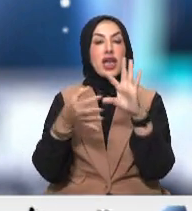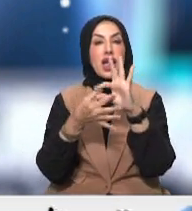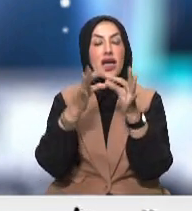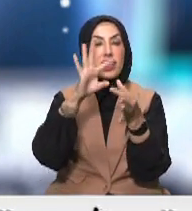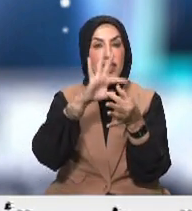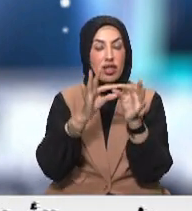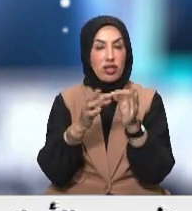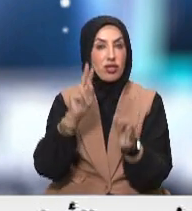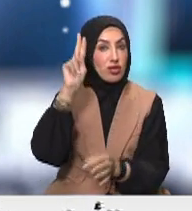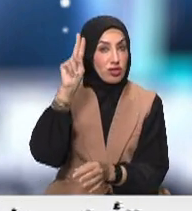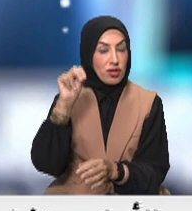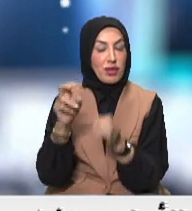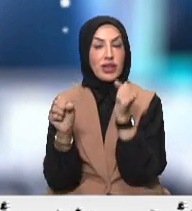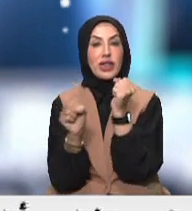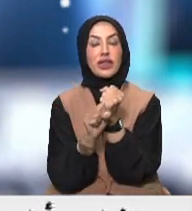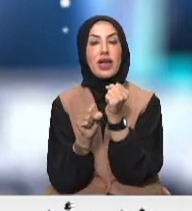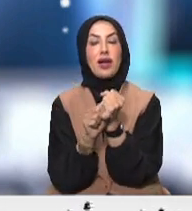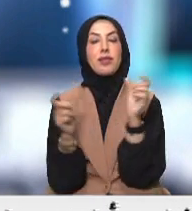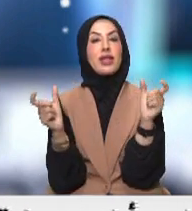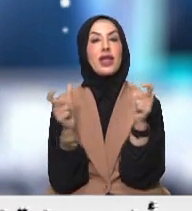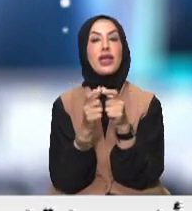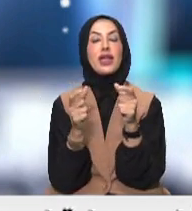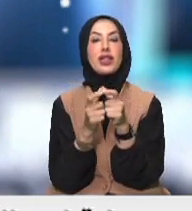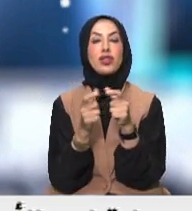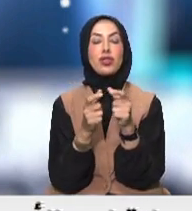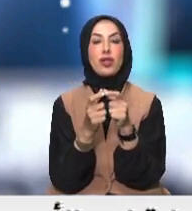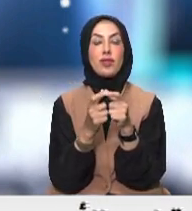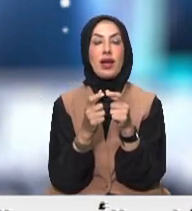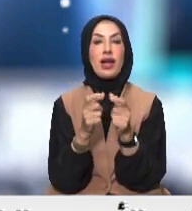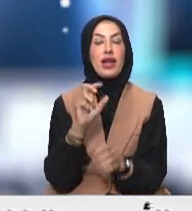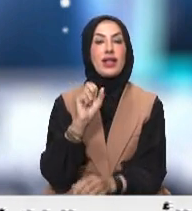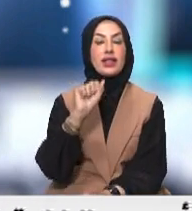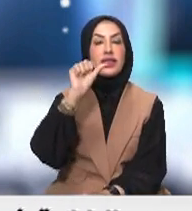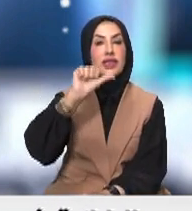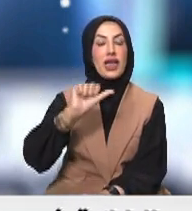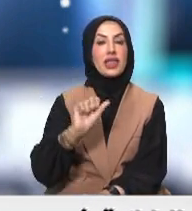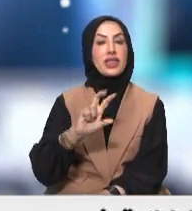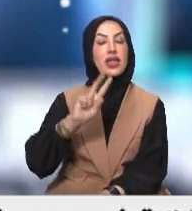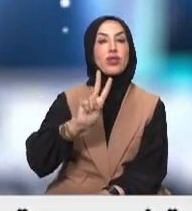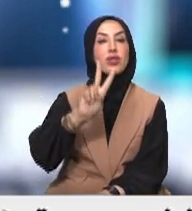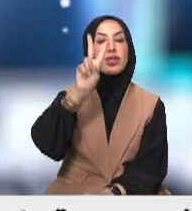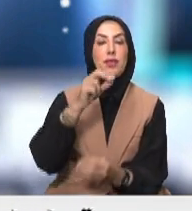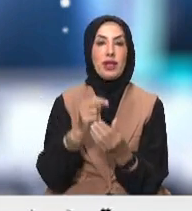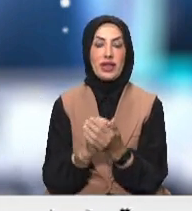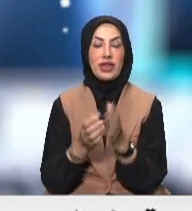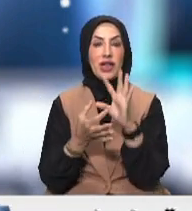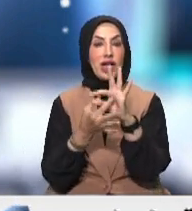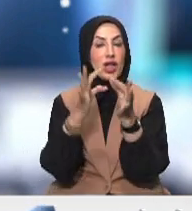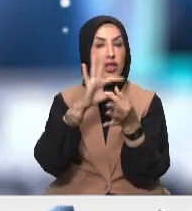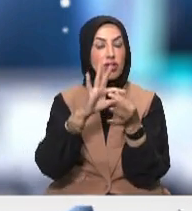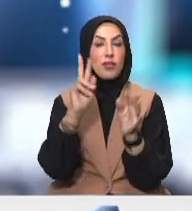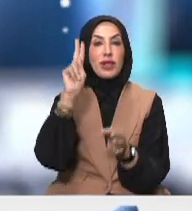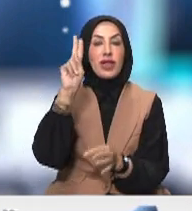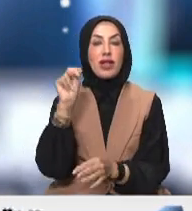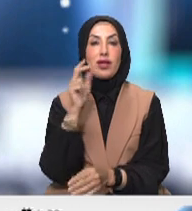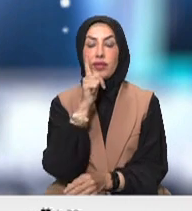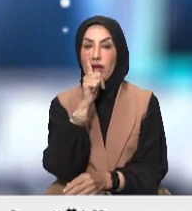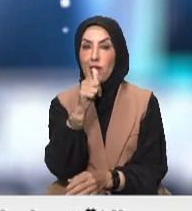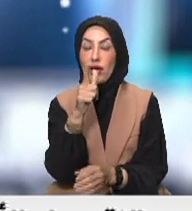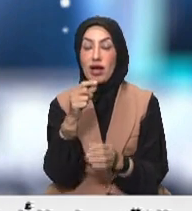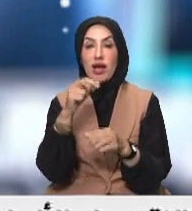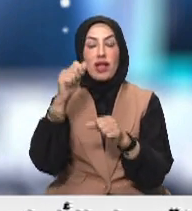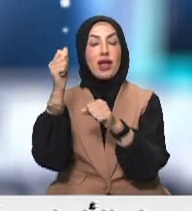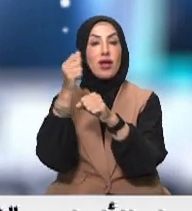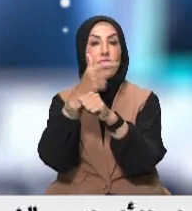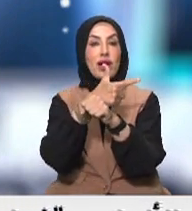على هامش اعمال اجتماعات الدوره 79 للجمعيه العامه للامم المتحده ونقل سمو حفظه الله